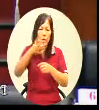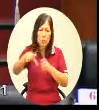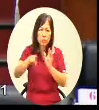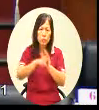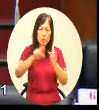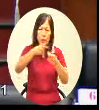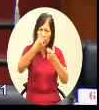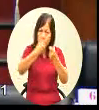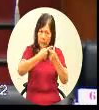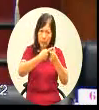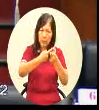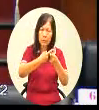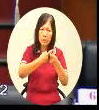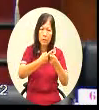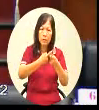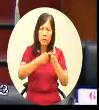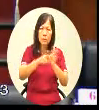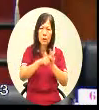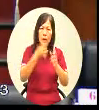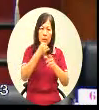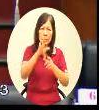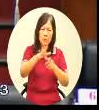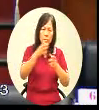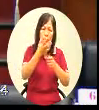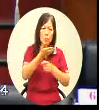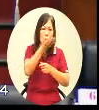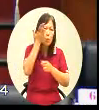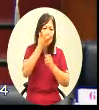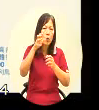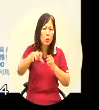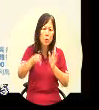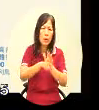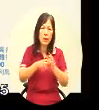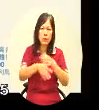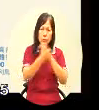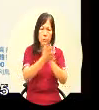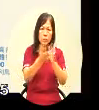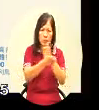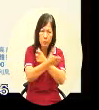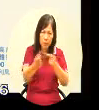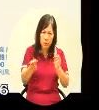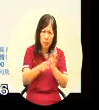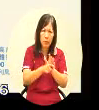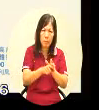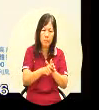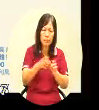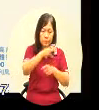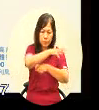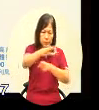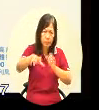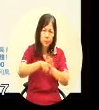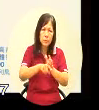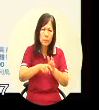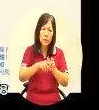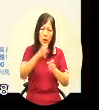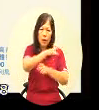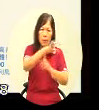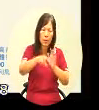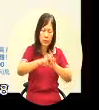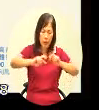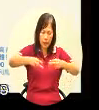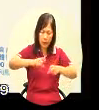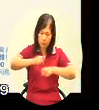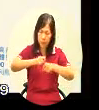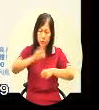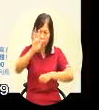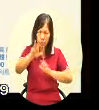101年有做了一个大高雄海岸景观及整体大高雄海岸环境及整体景观改善计